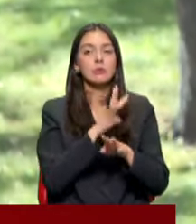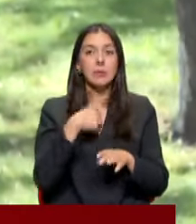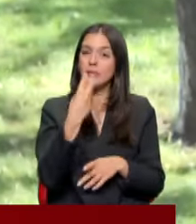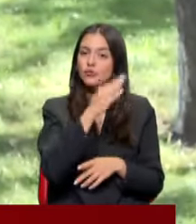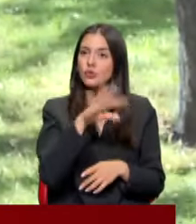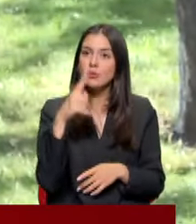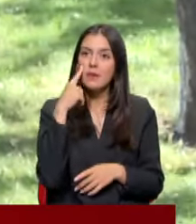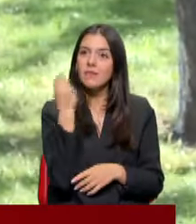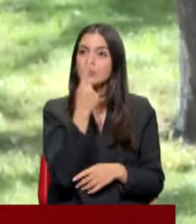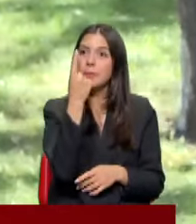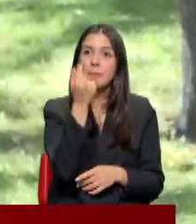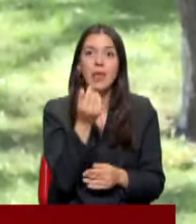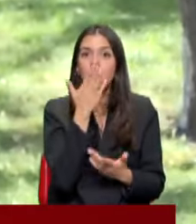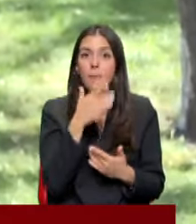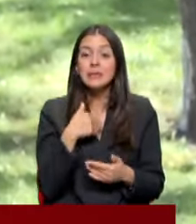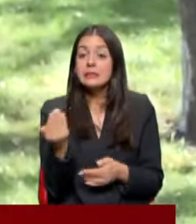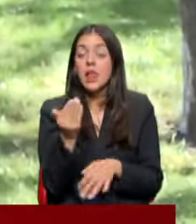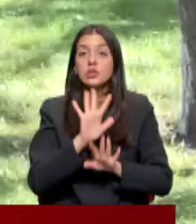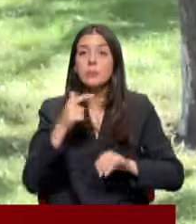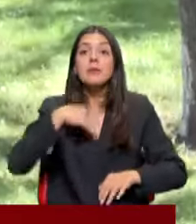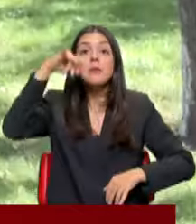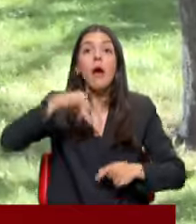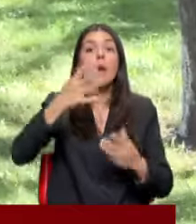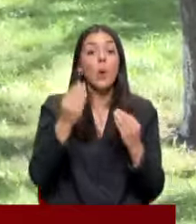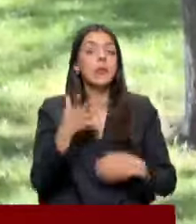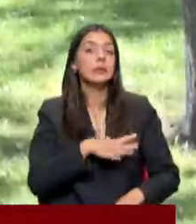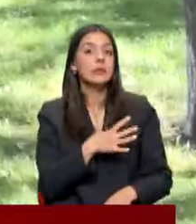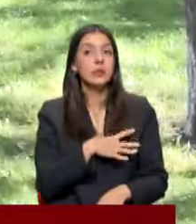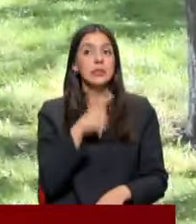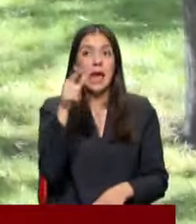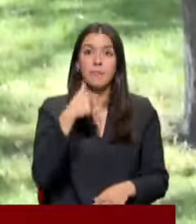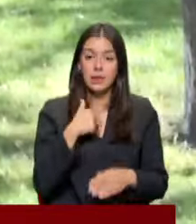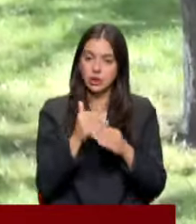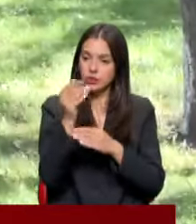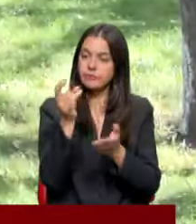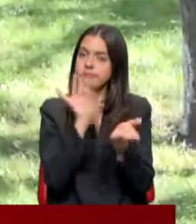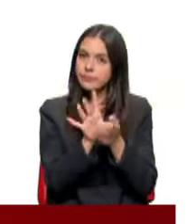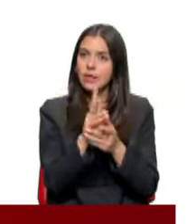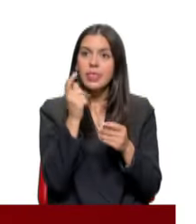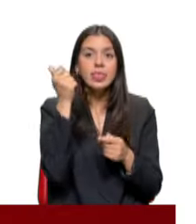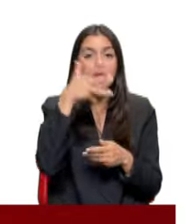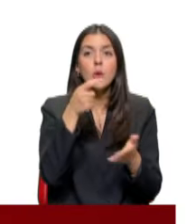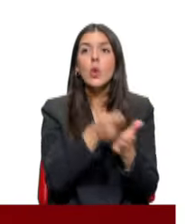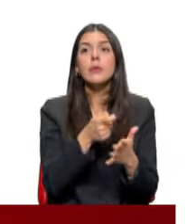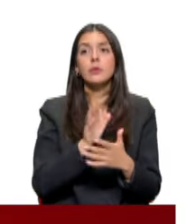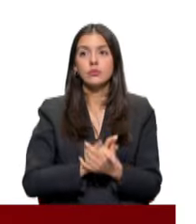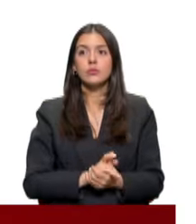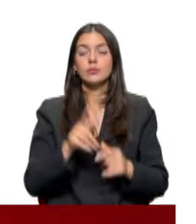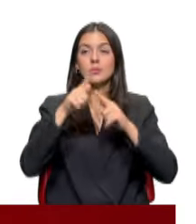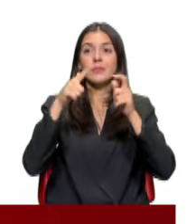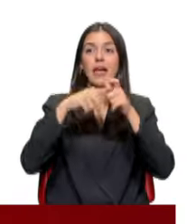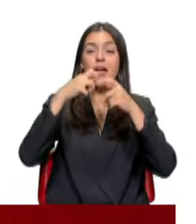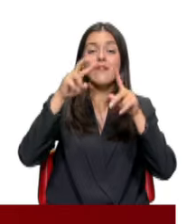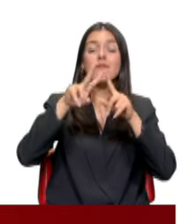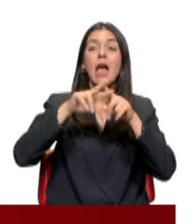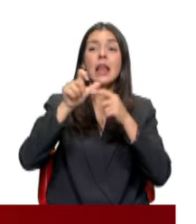çocuklarıma verebilecek param yok. Biz dilenci değiliz. Biz hakkımız olanı istiyoruz. Sen bana çıkış veriyorsun. Tazminatımı ödemiyorsun. Fernas Holding'e yapılan